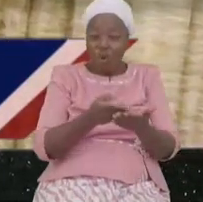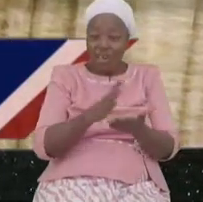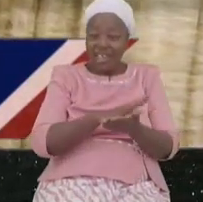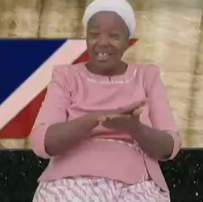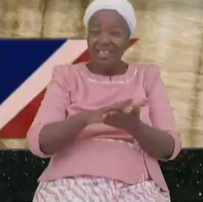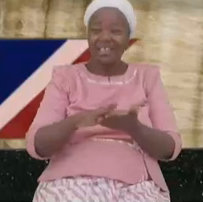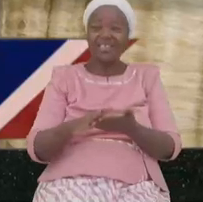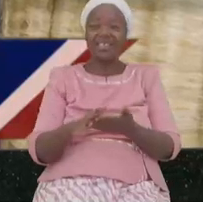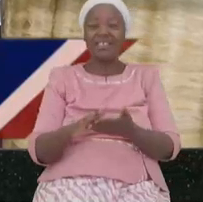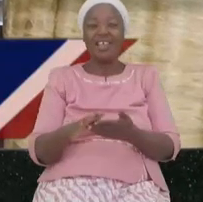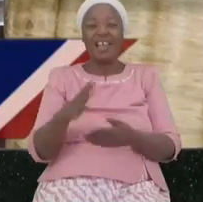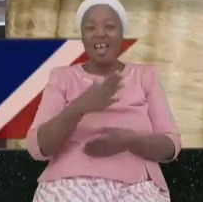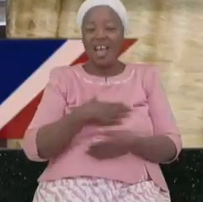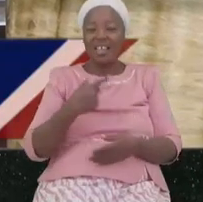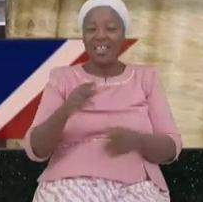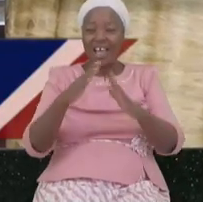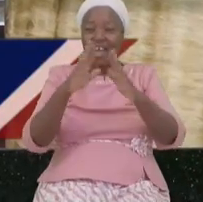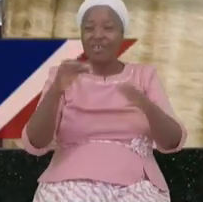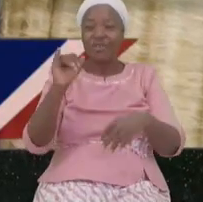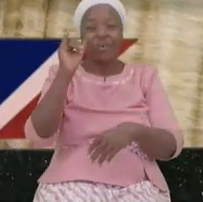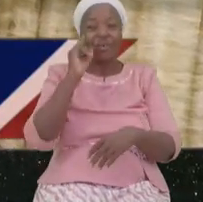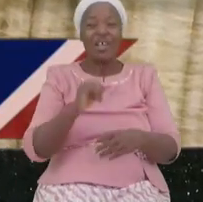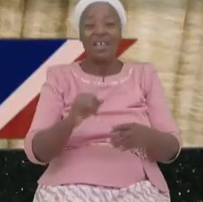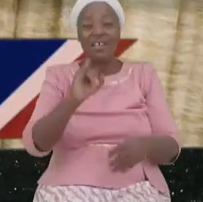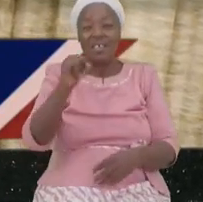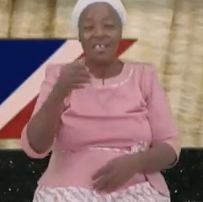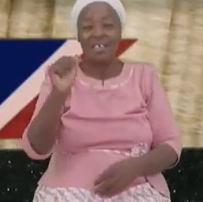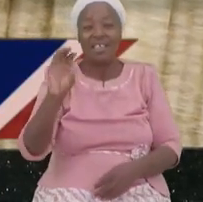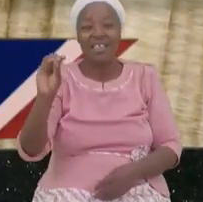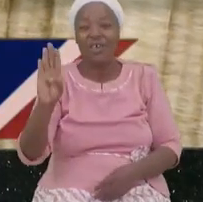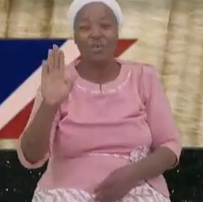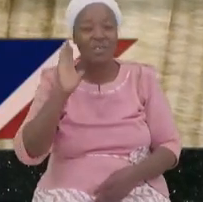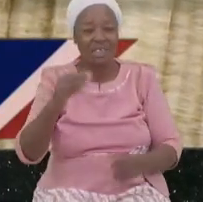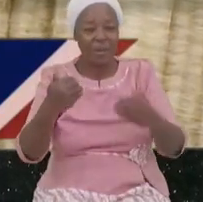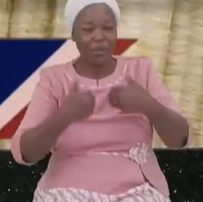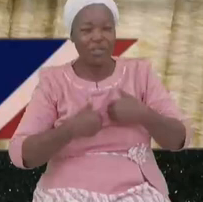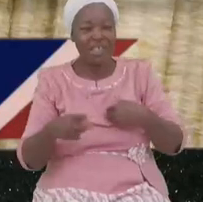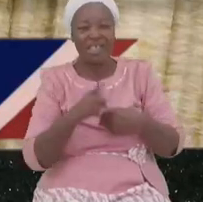Et la maison de Jacob reprendra ses possessions.